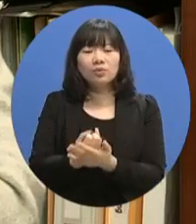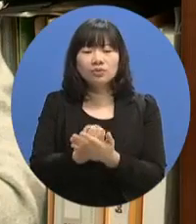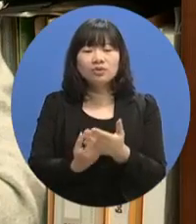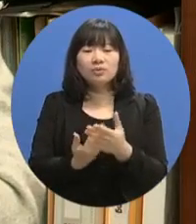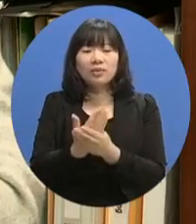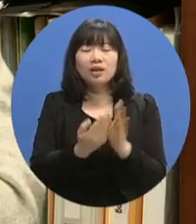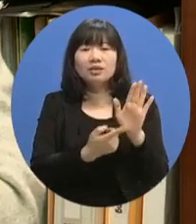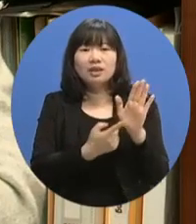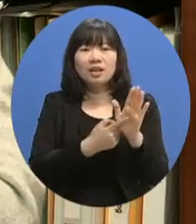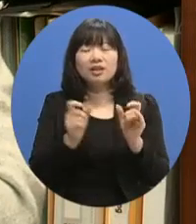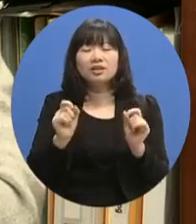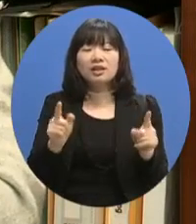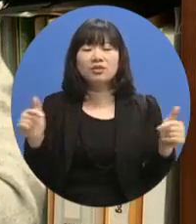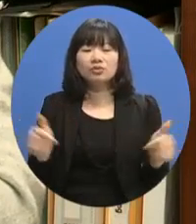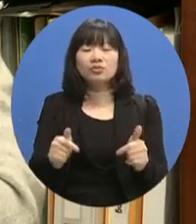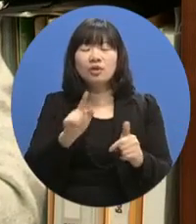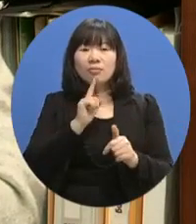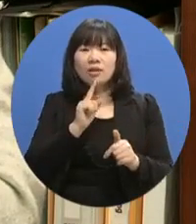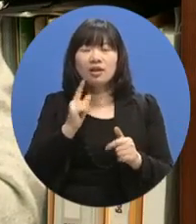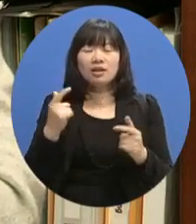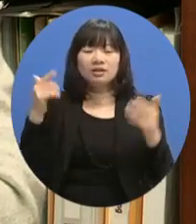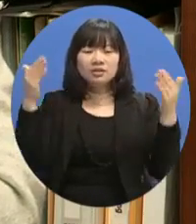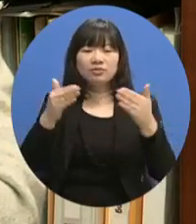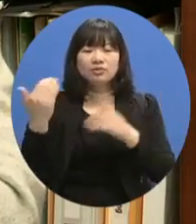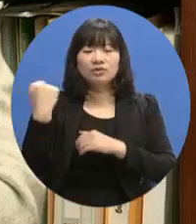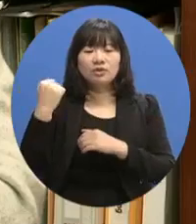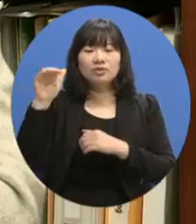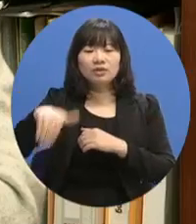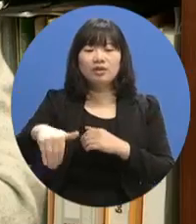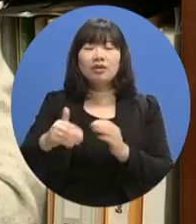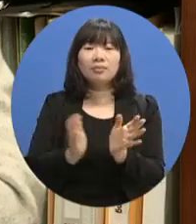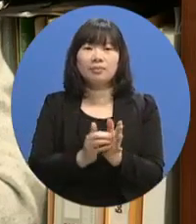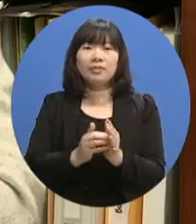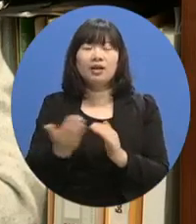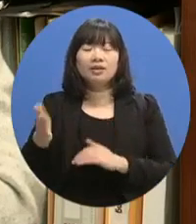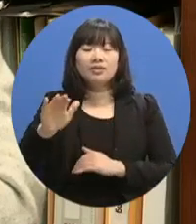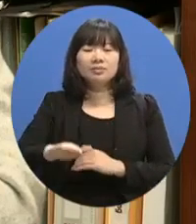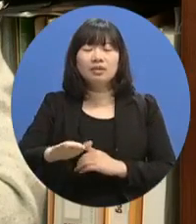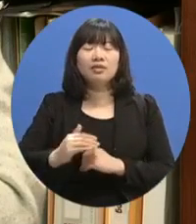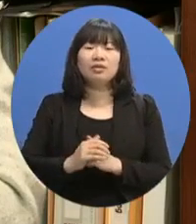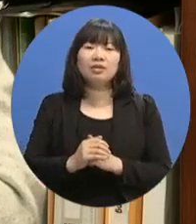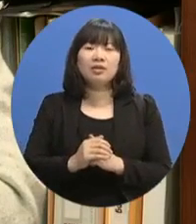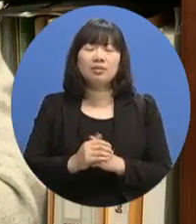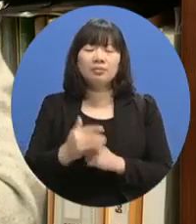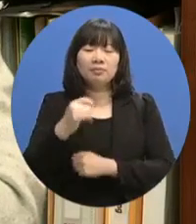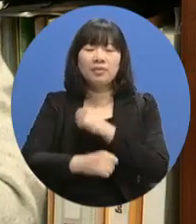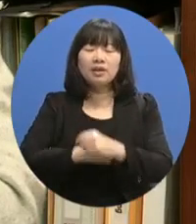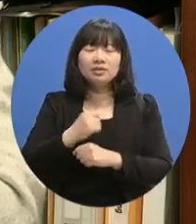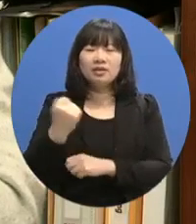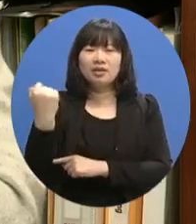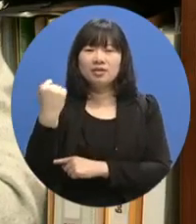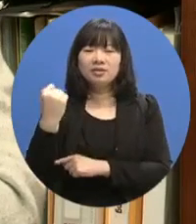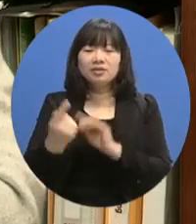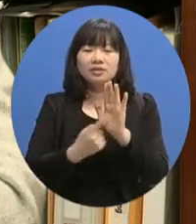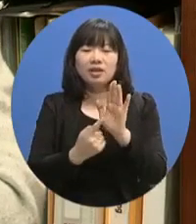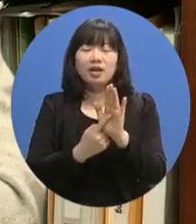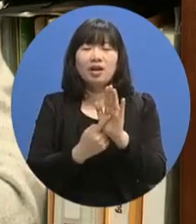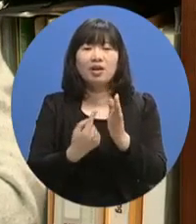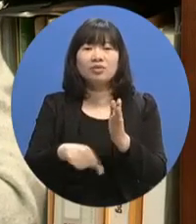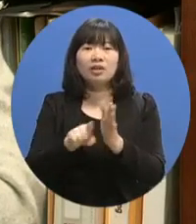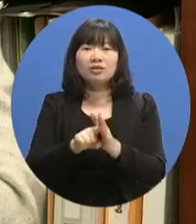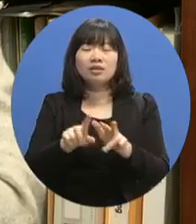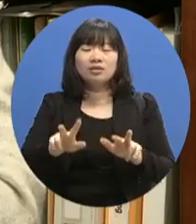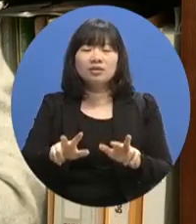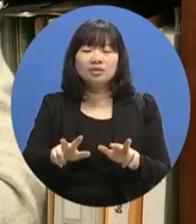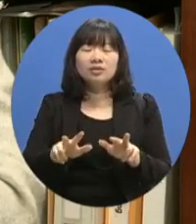발산할 수 있는 기회가 굉장히 줄어들고 그래서 집중력도 떨어질 수가 있거든요. 근데 이제 마음껏 에너지를 좀 발산하게 하면